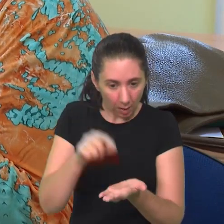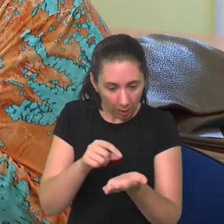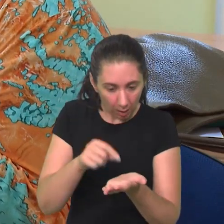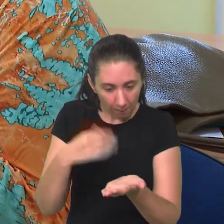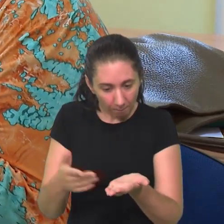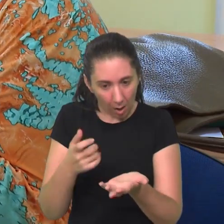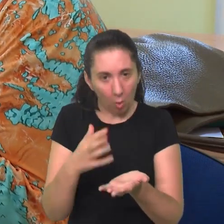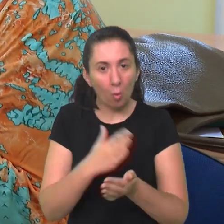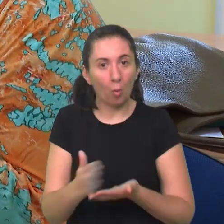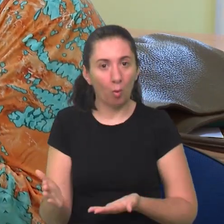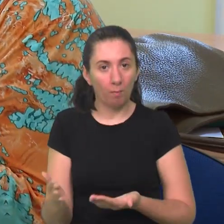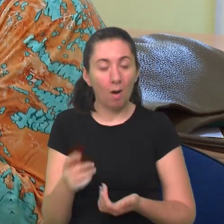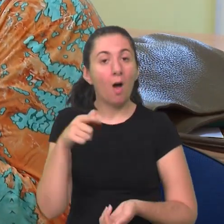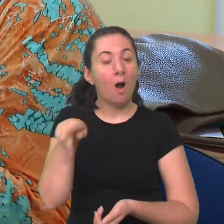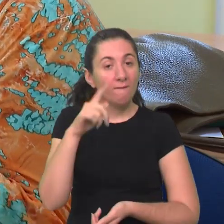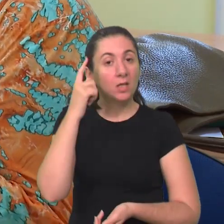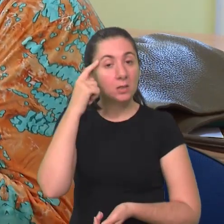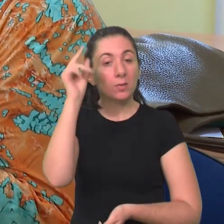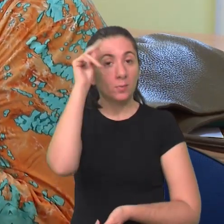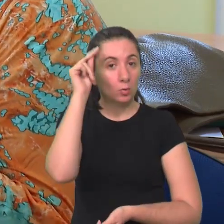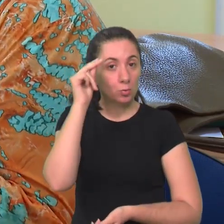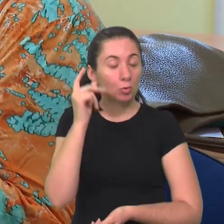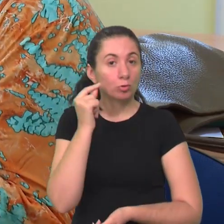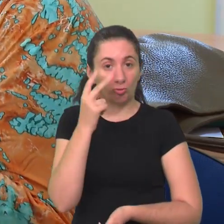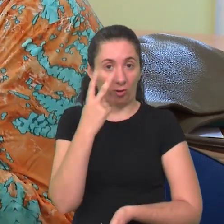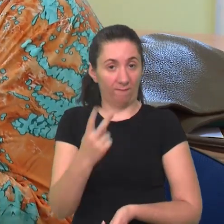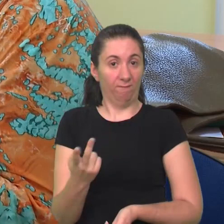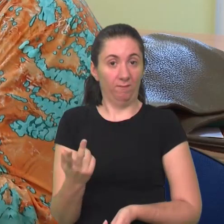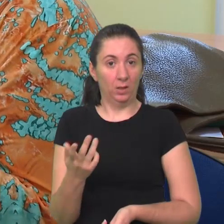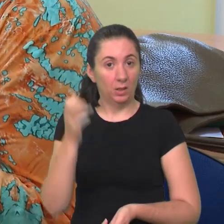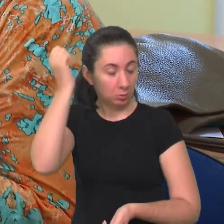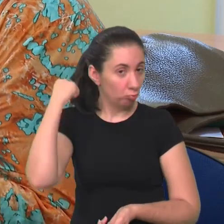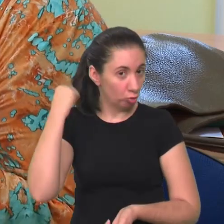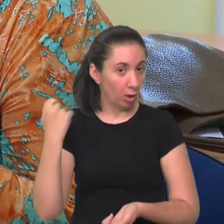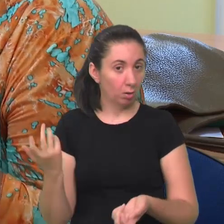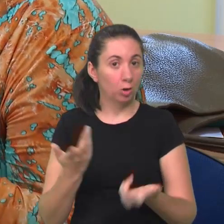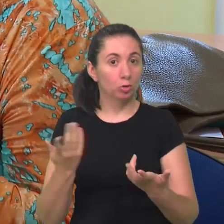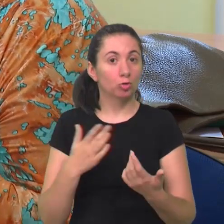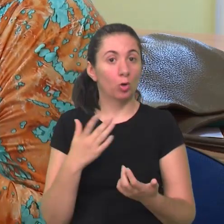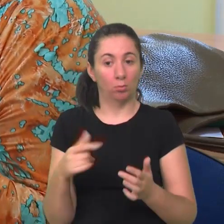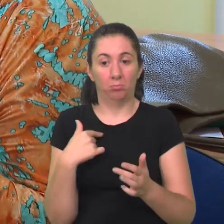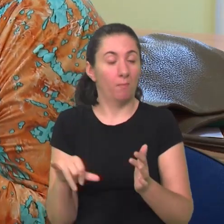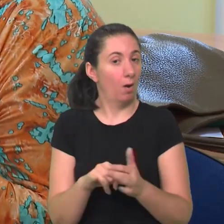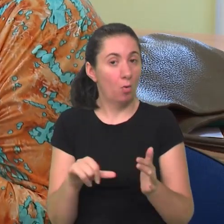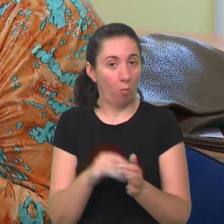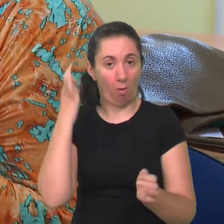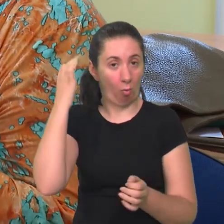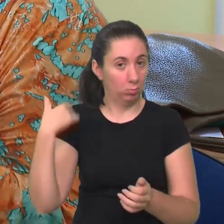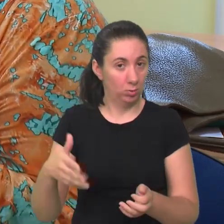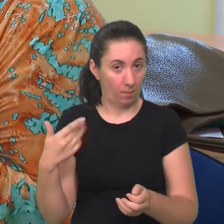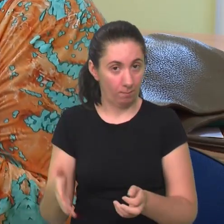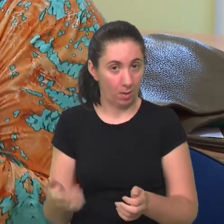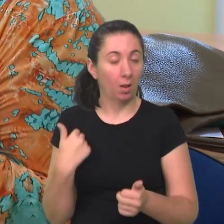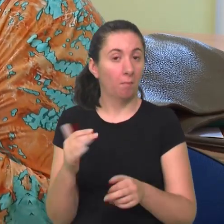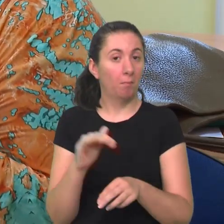tako? Ali vi već znate i iskustvenost čovjek vidi na češlju, na četki, što nam je normalno.